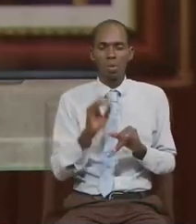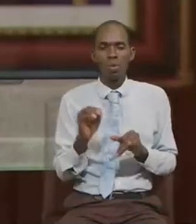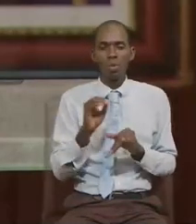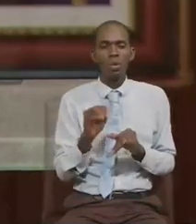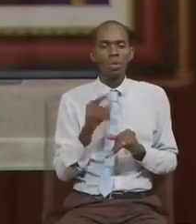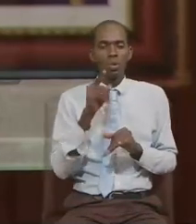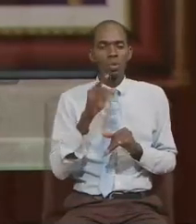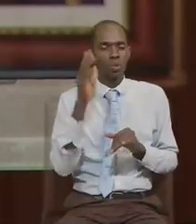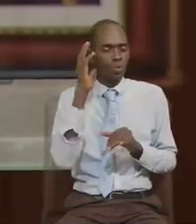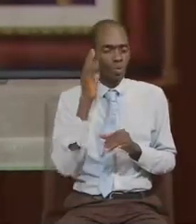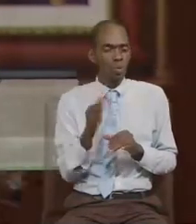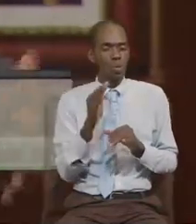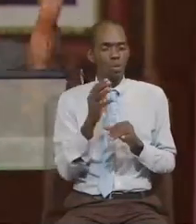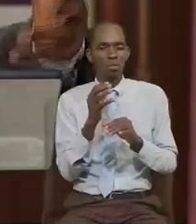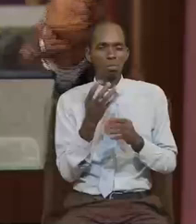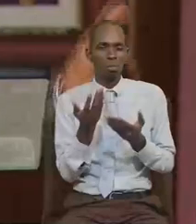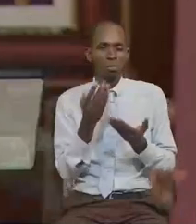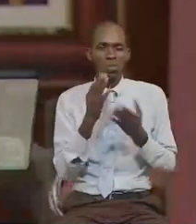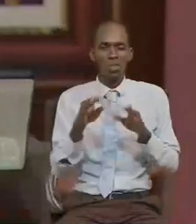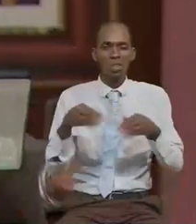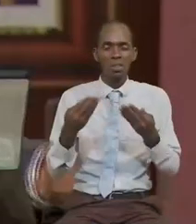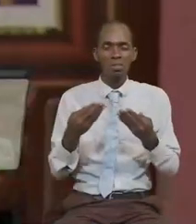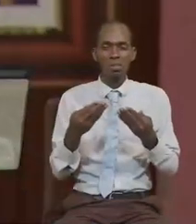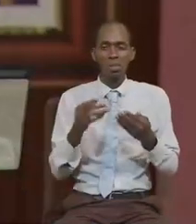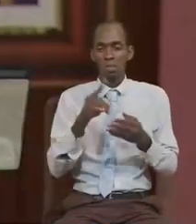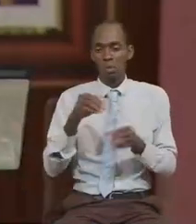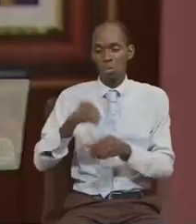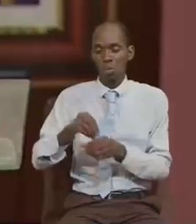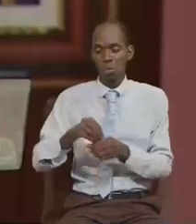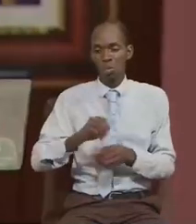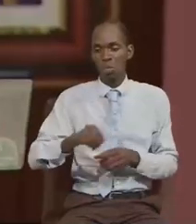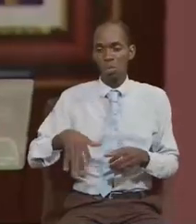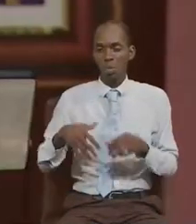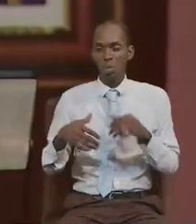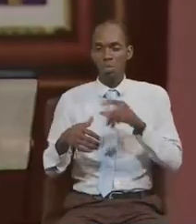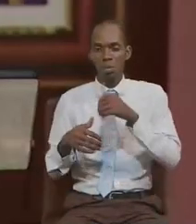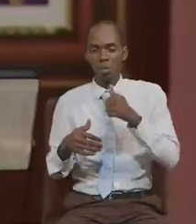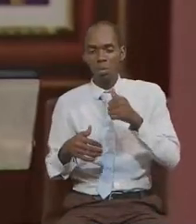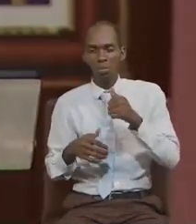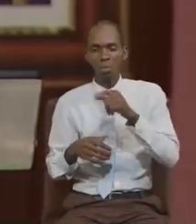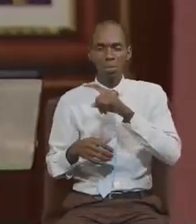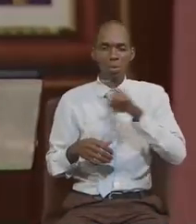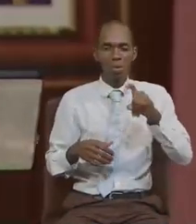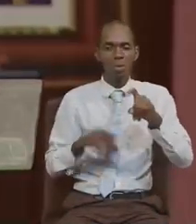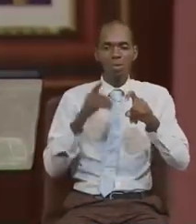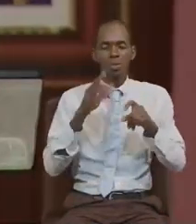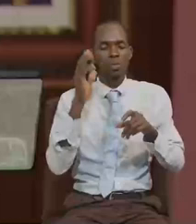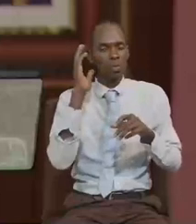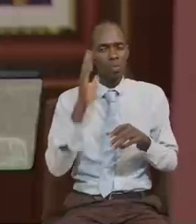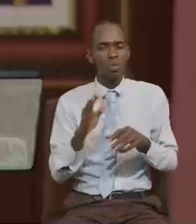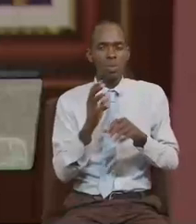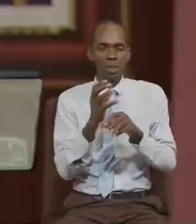ces 10. Si tu sèmes 100, tu vas moissonner sur la base de ces 100. Si tu